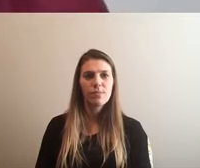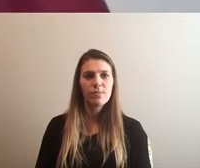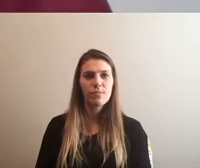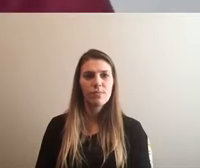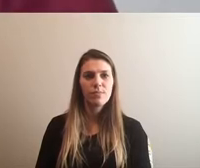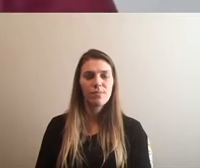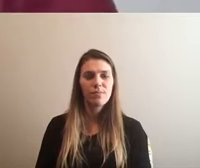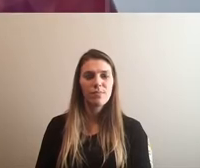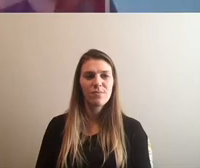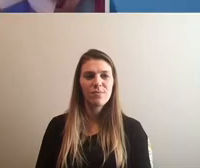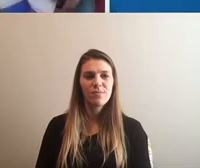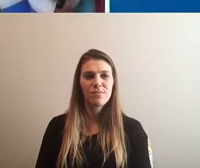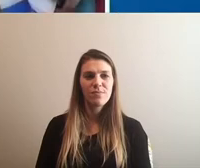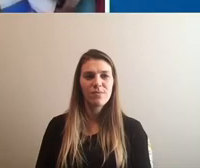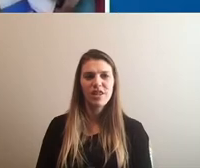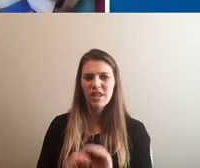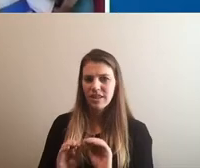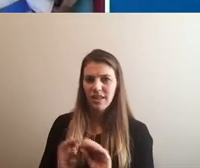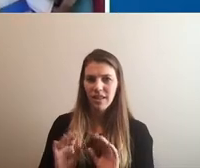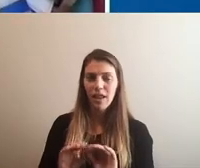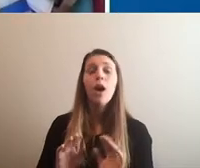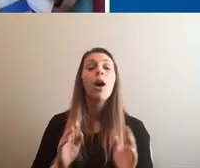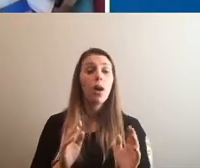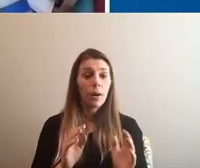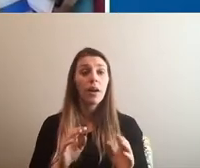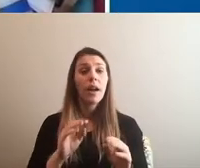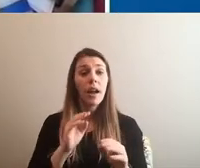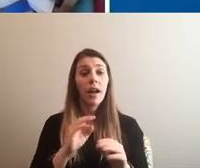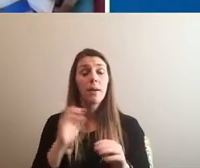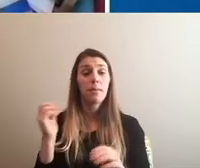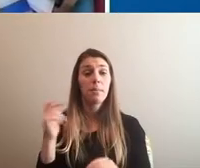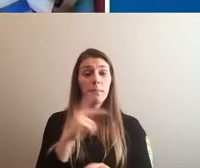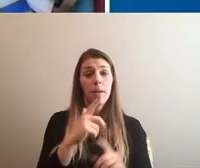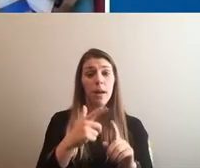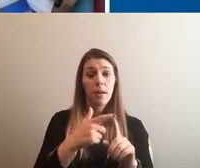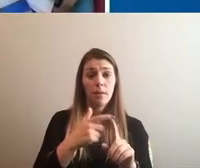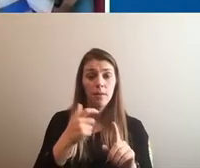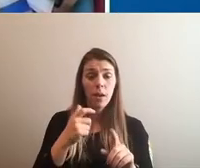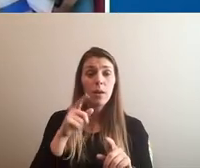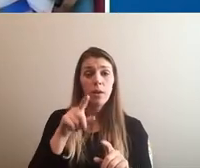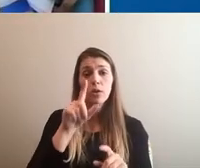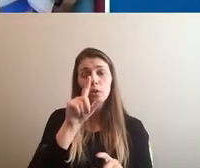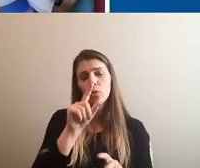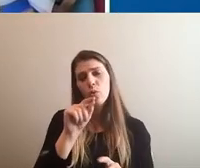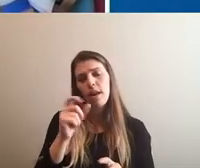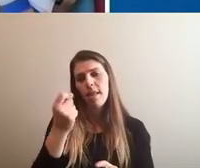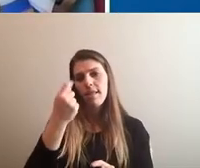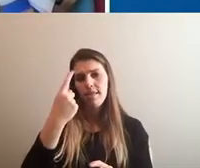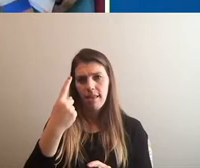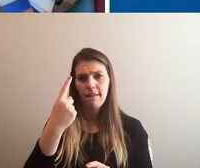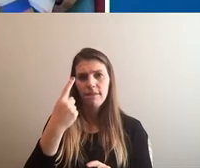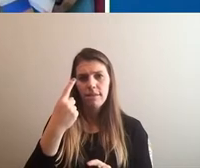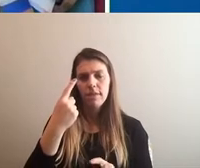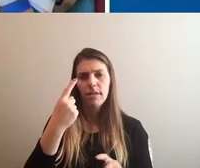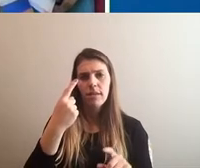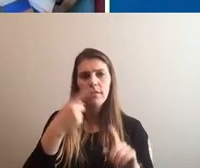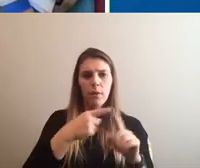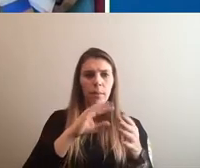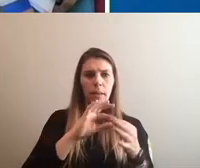बर्दाश्त किया उसके बाद. Like after coming back from Athens in 2011, she,